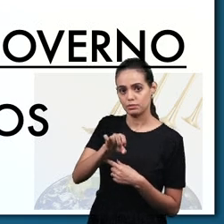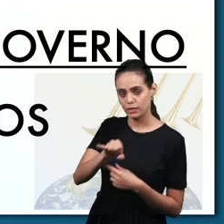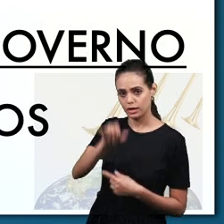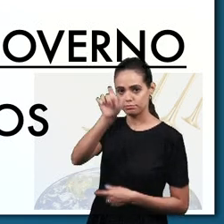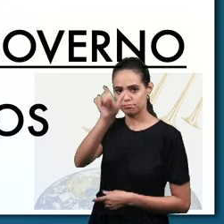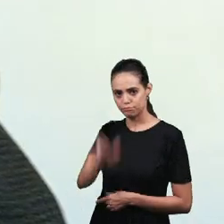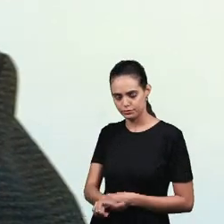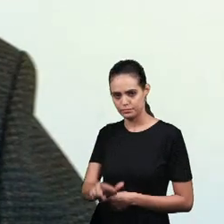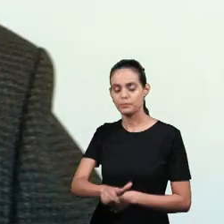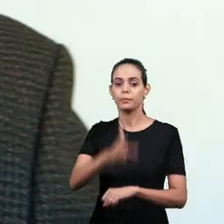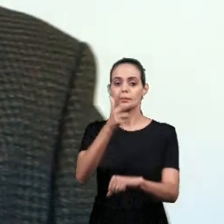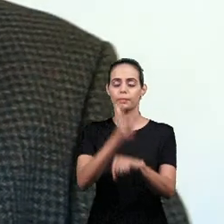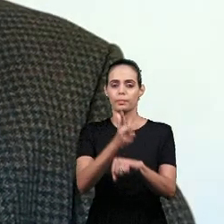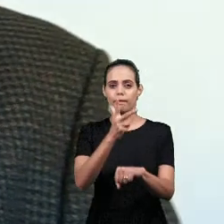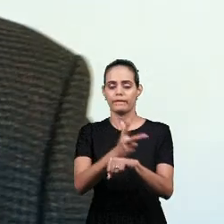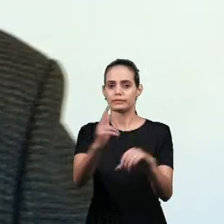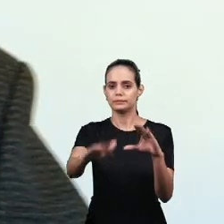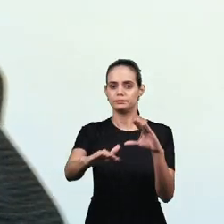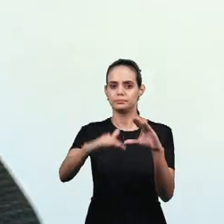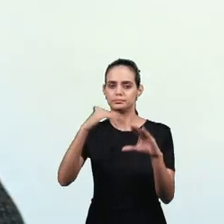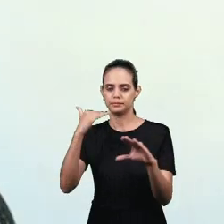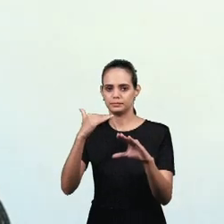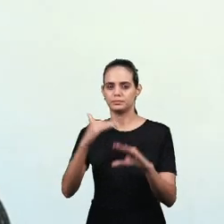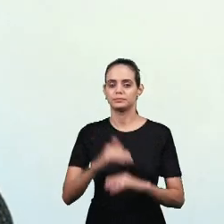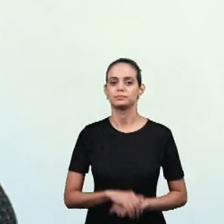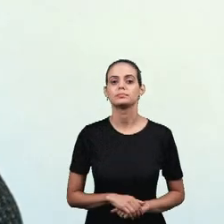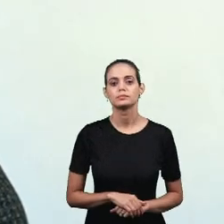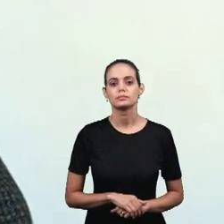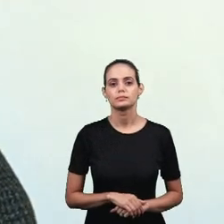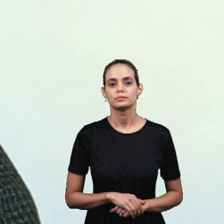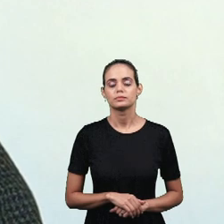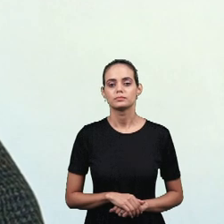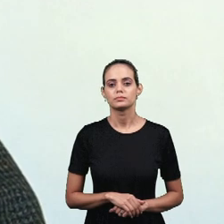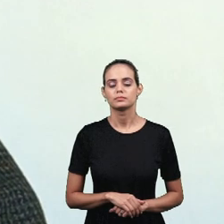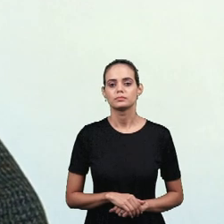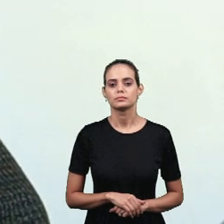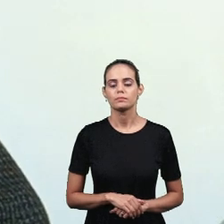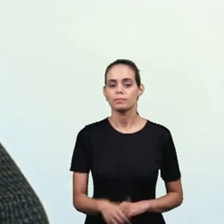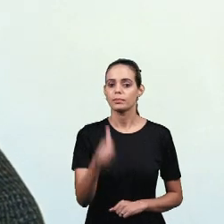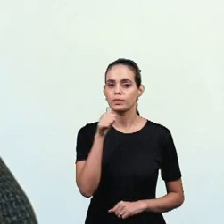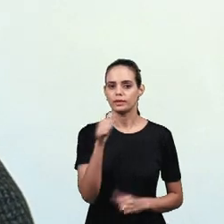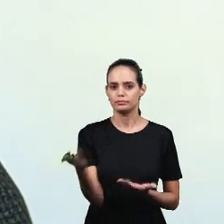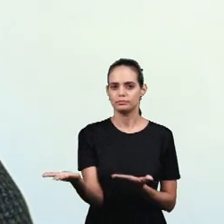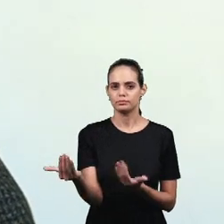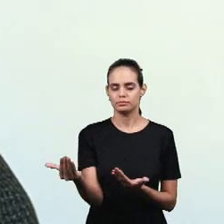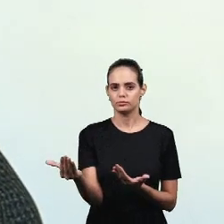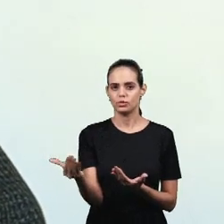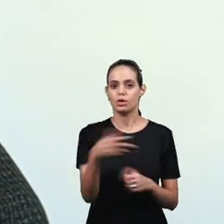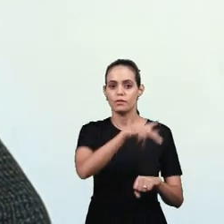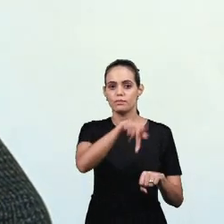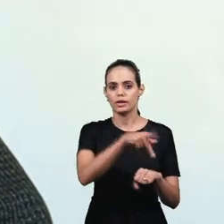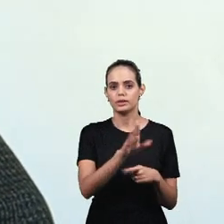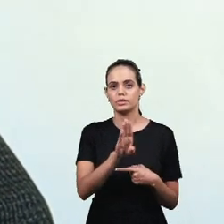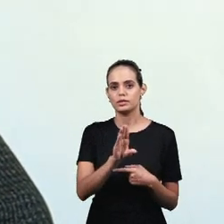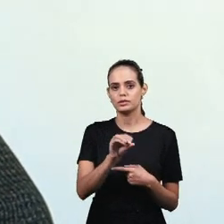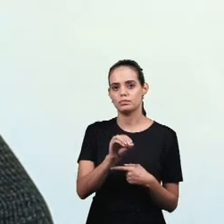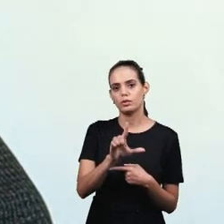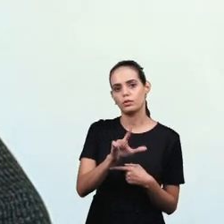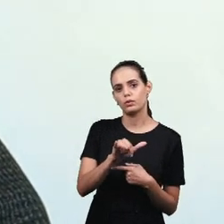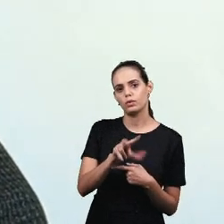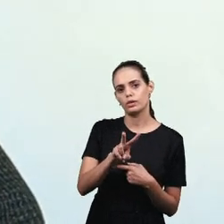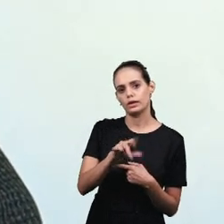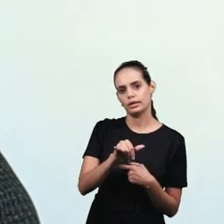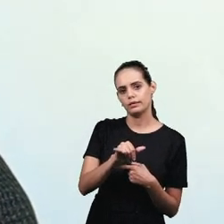notre frère de Bolivie, notre sœur de Bolivie, la jeune Anne-Louise Pastora. Elle est de l'église